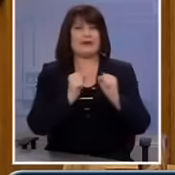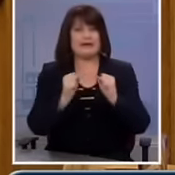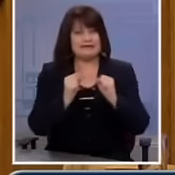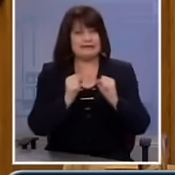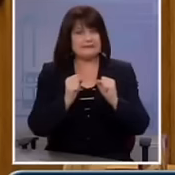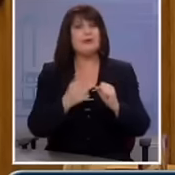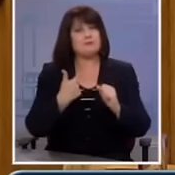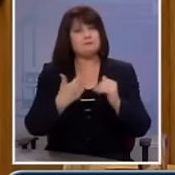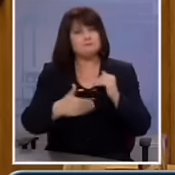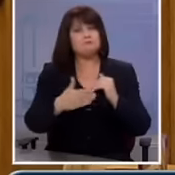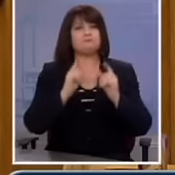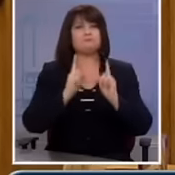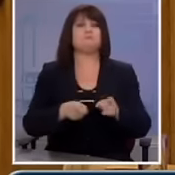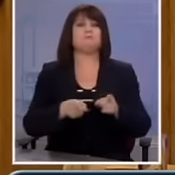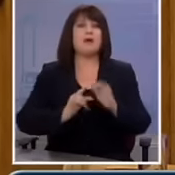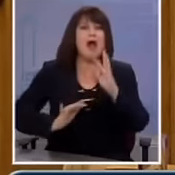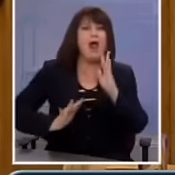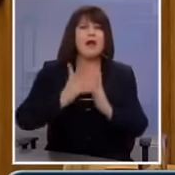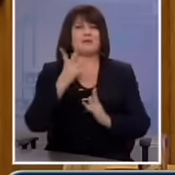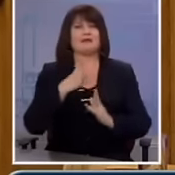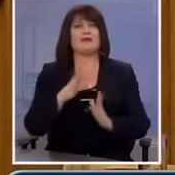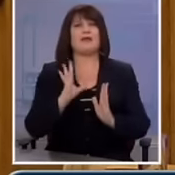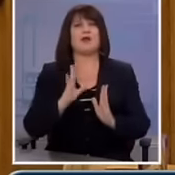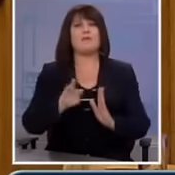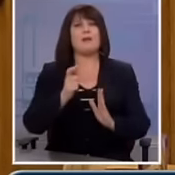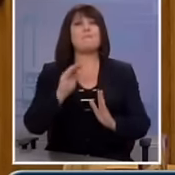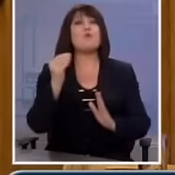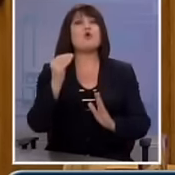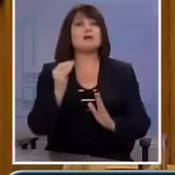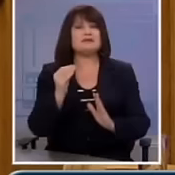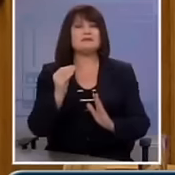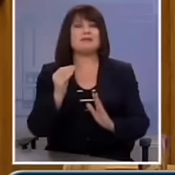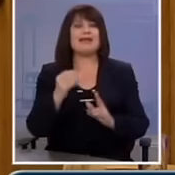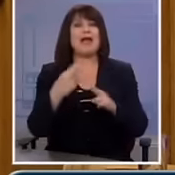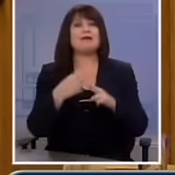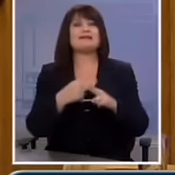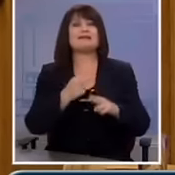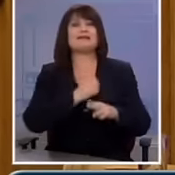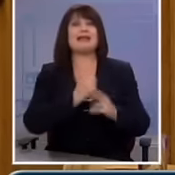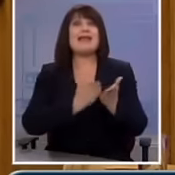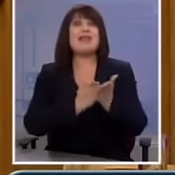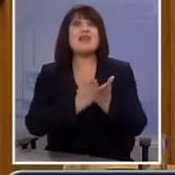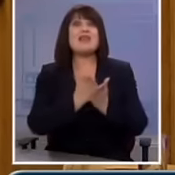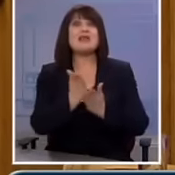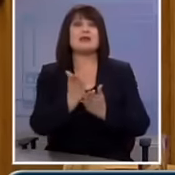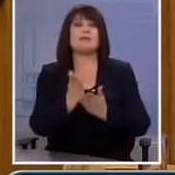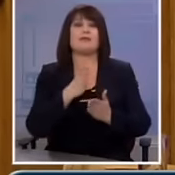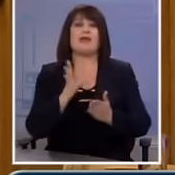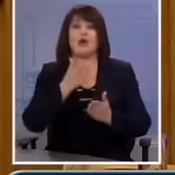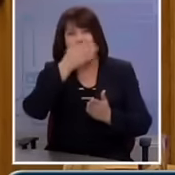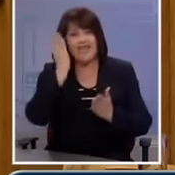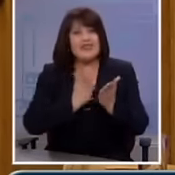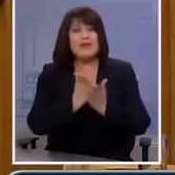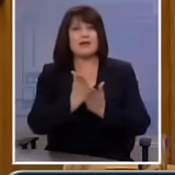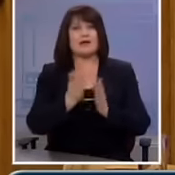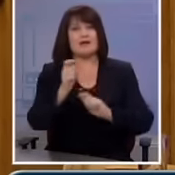απόφασή μας για μια ισχυρή αναπτυξιακή, πολιτισμική και αξιακή ηθική ανασυγκρότηση της χώρας